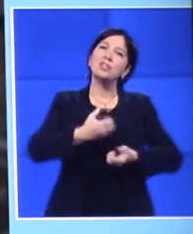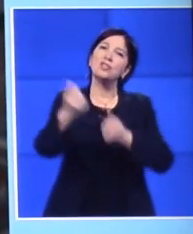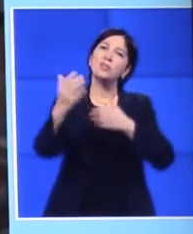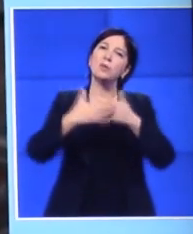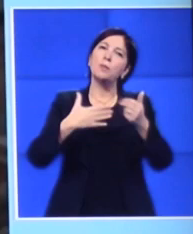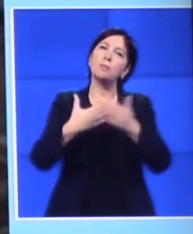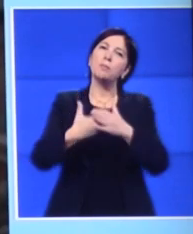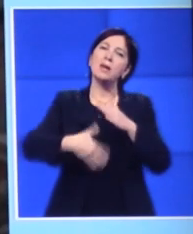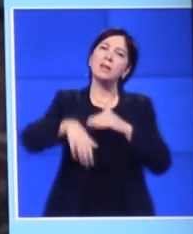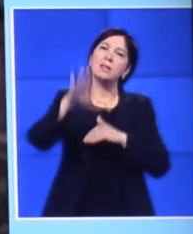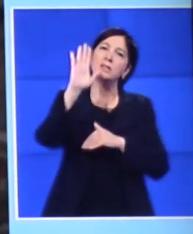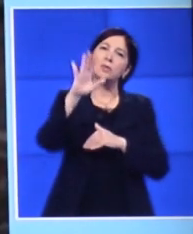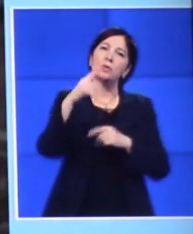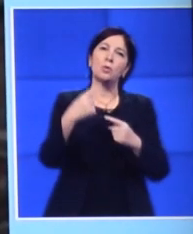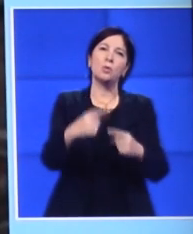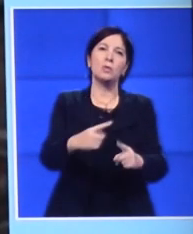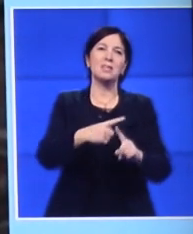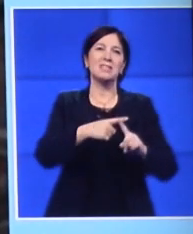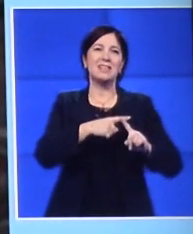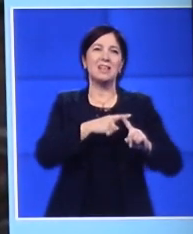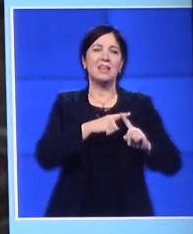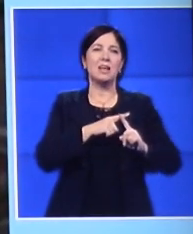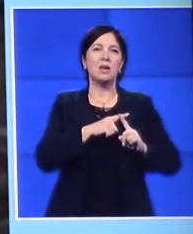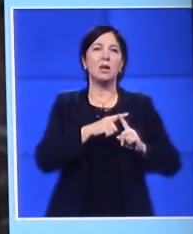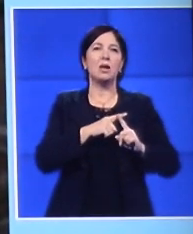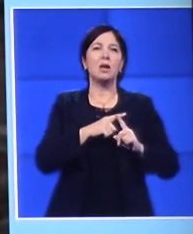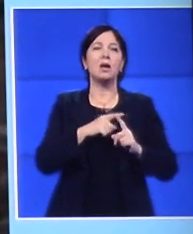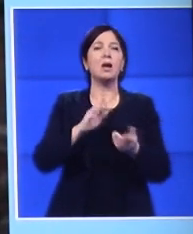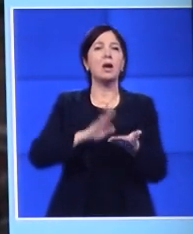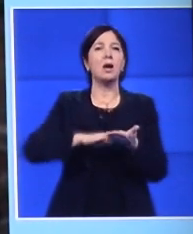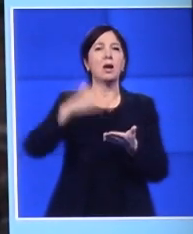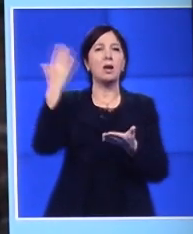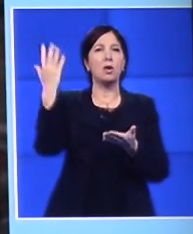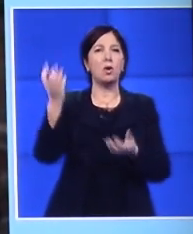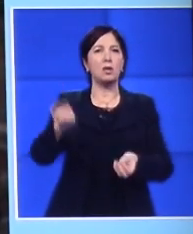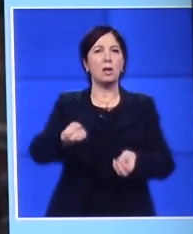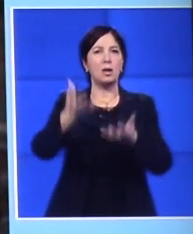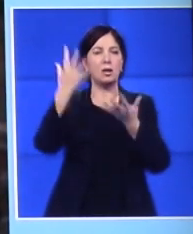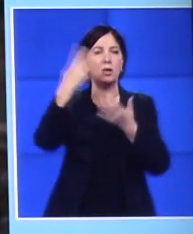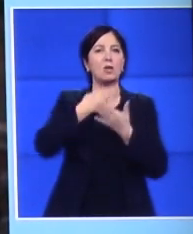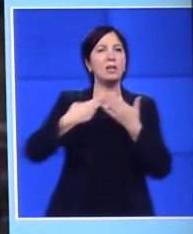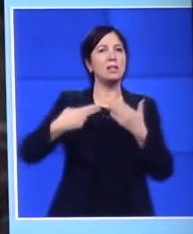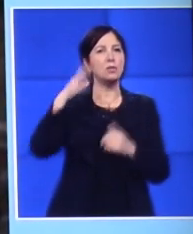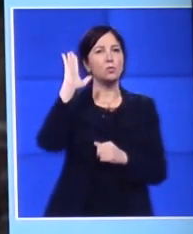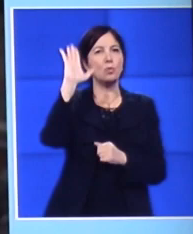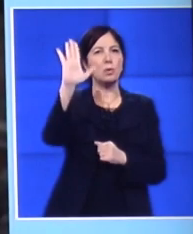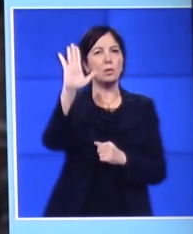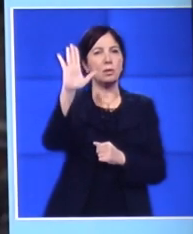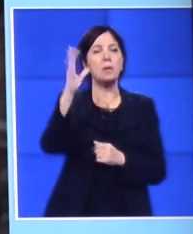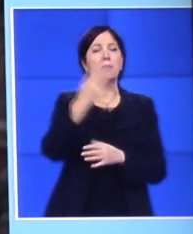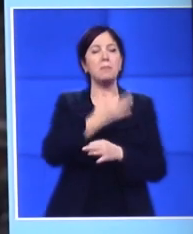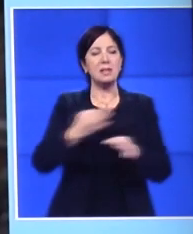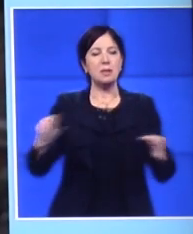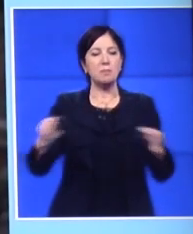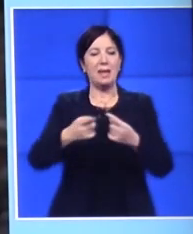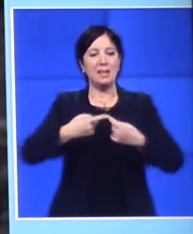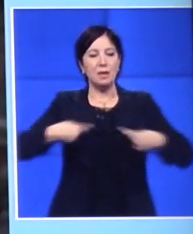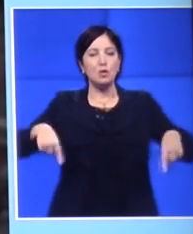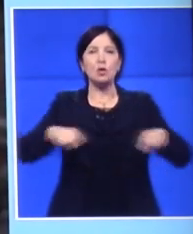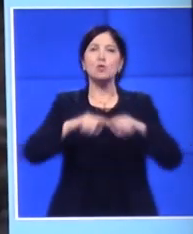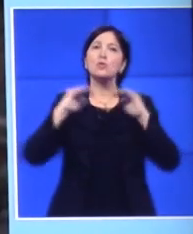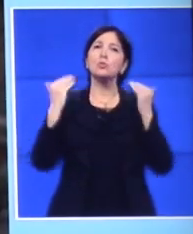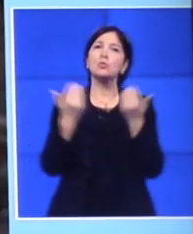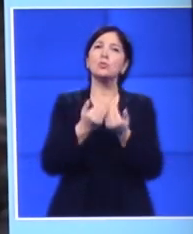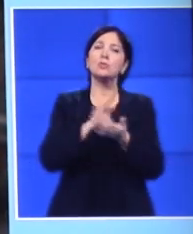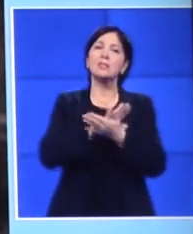dato questo sacrificio, allora il cuore del suo nome, per il bene nostro amico, per